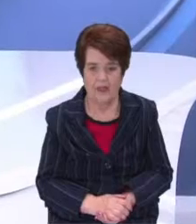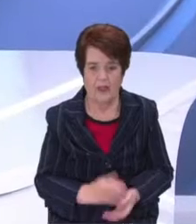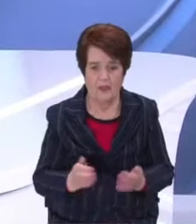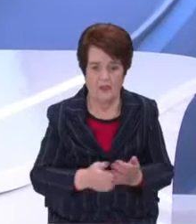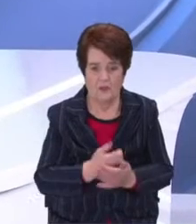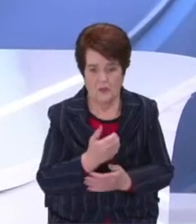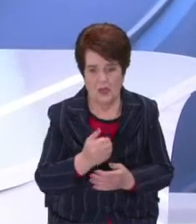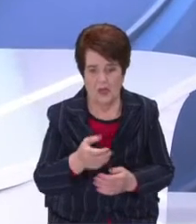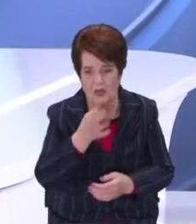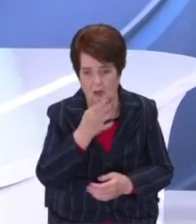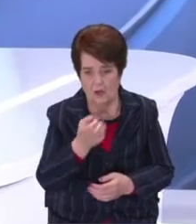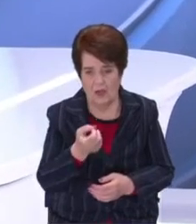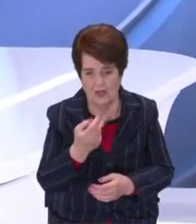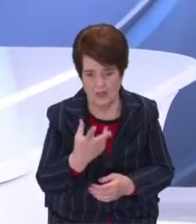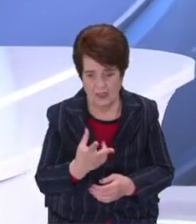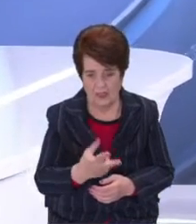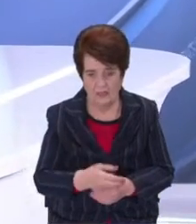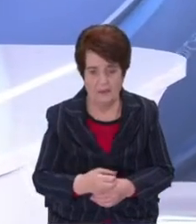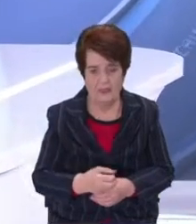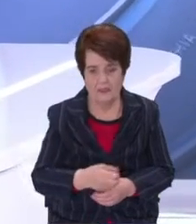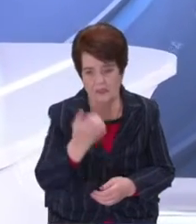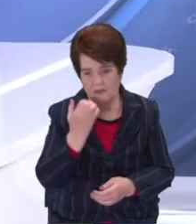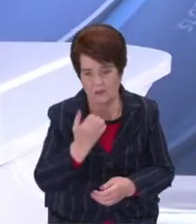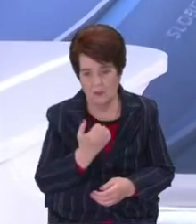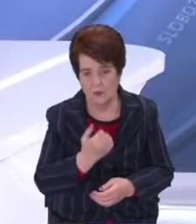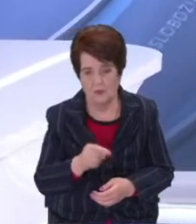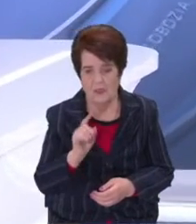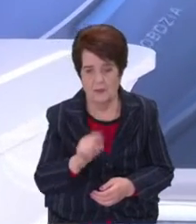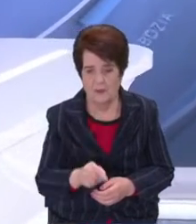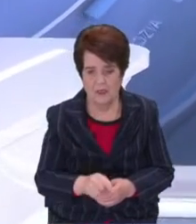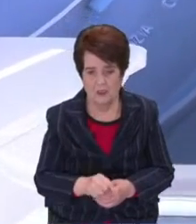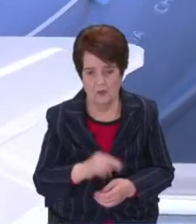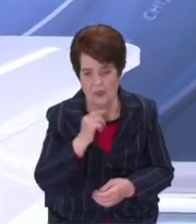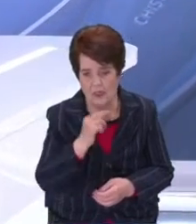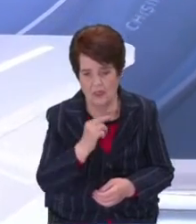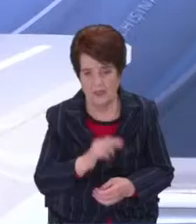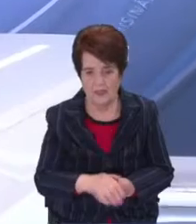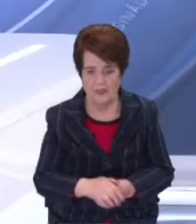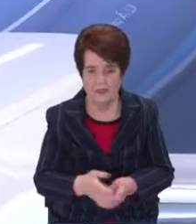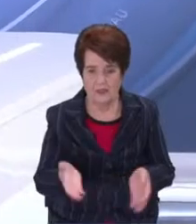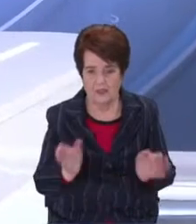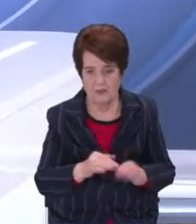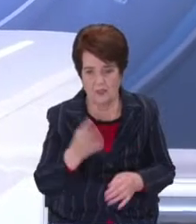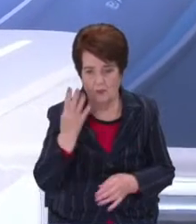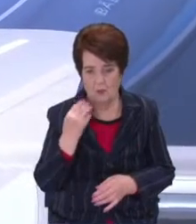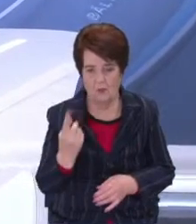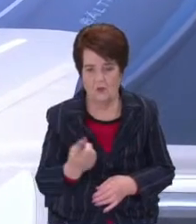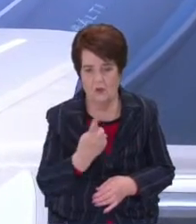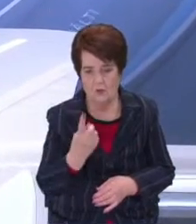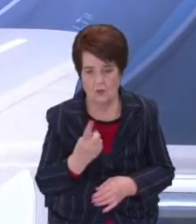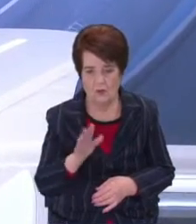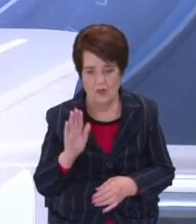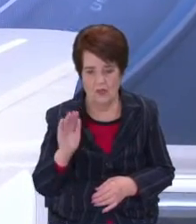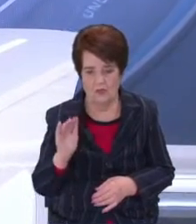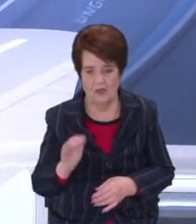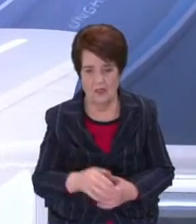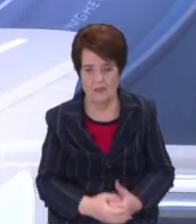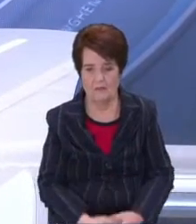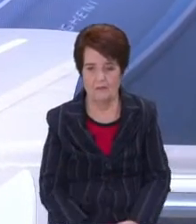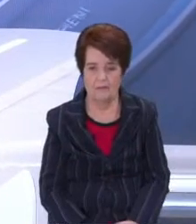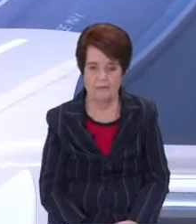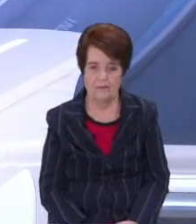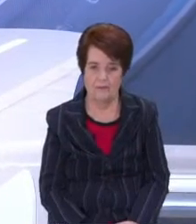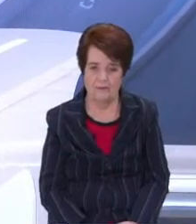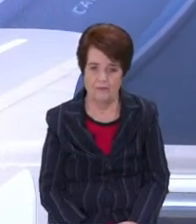Jurnalul ore 13 se încheie aici. Eu sunt Victoria Ocare și vă mulțumesc pentru atenție. Rămâneți cu Moldova 1, urmează știrile din sport. La revedere!